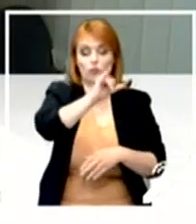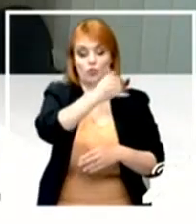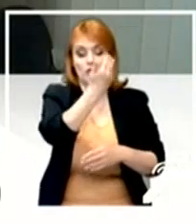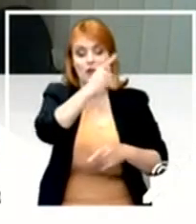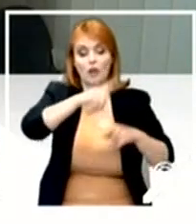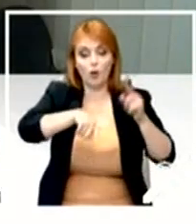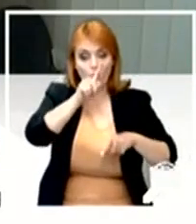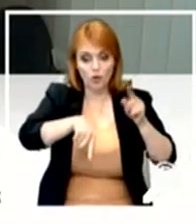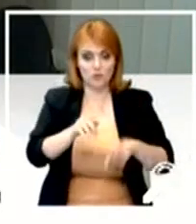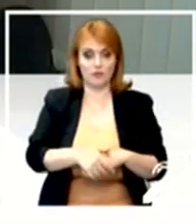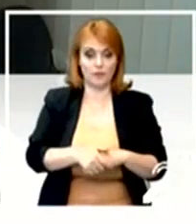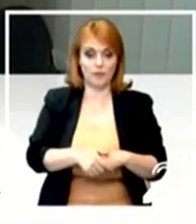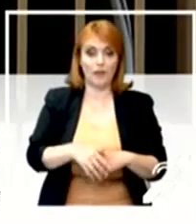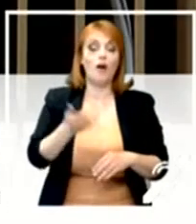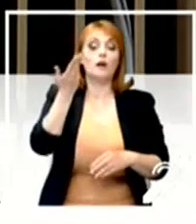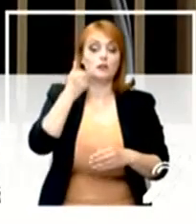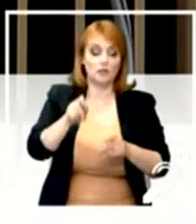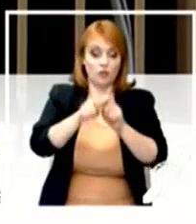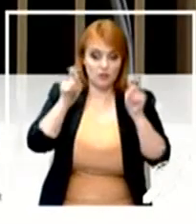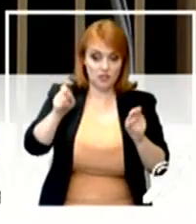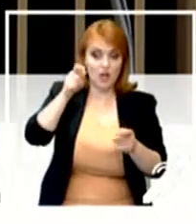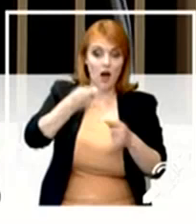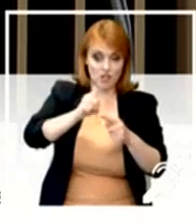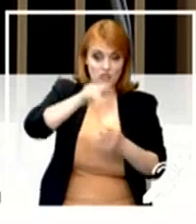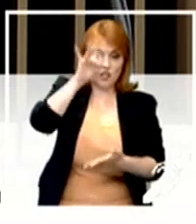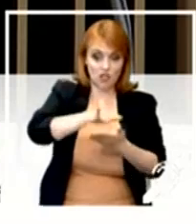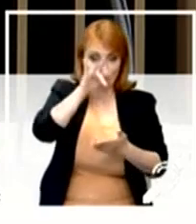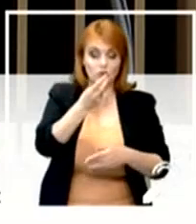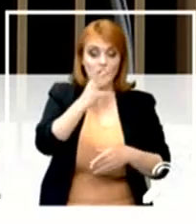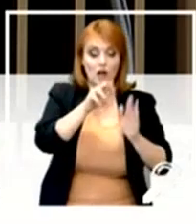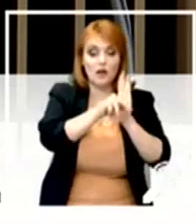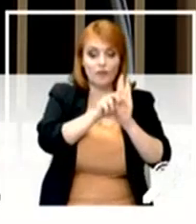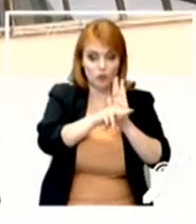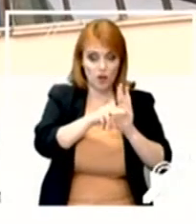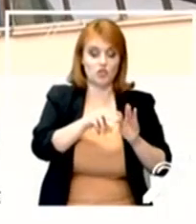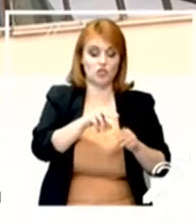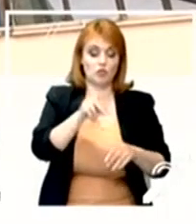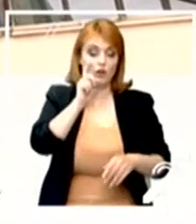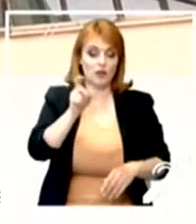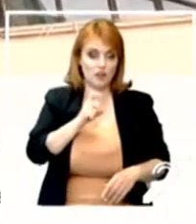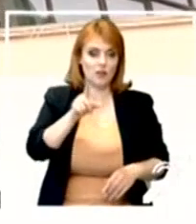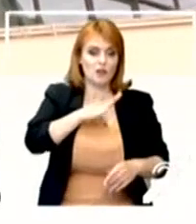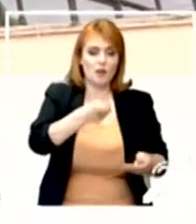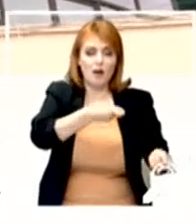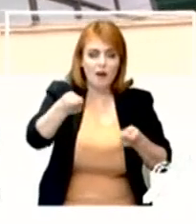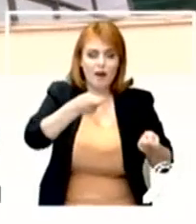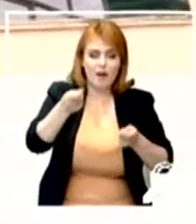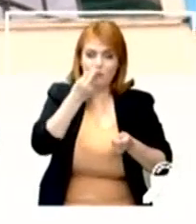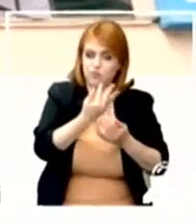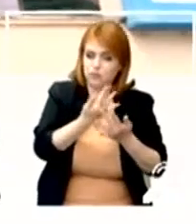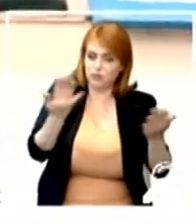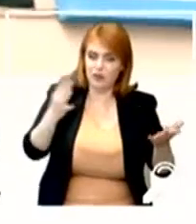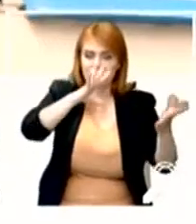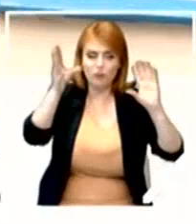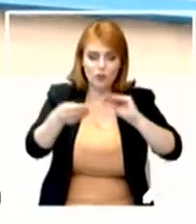a declarat că de la deschidere, centrul de plasament temporar pentru refugiați de pe Strada Studenților a primit produse în valoare de 100 de milioane